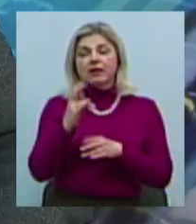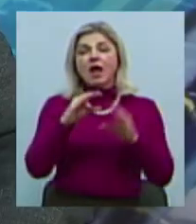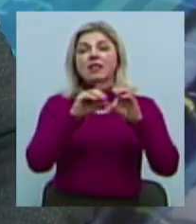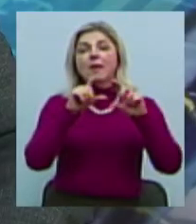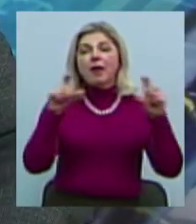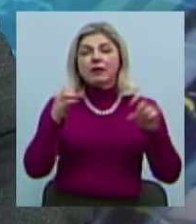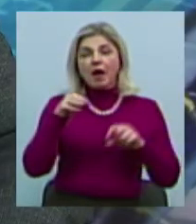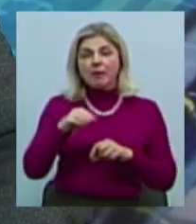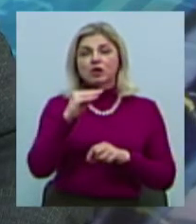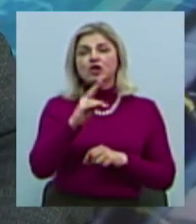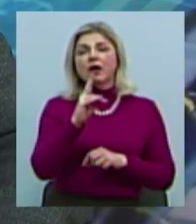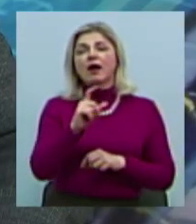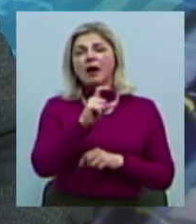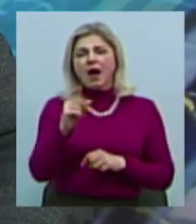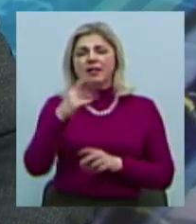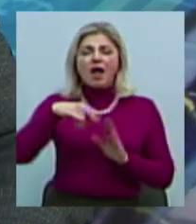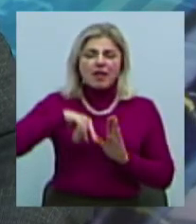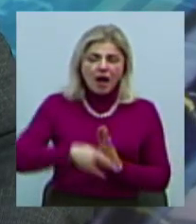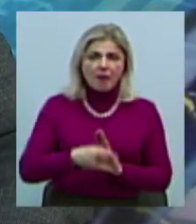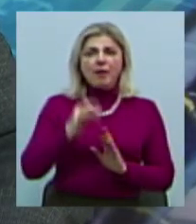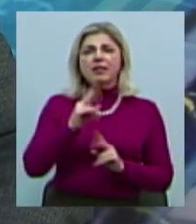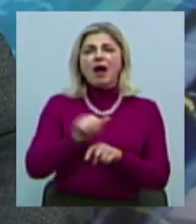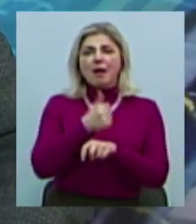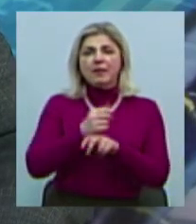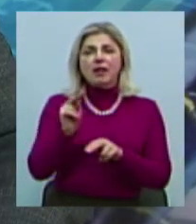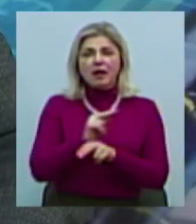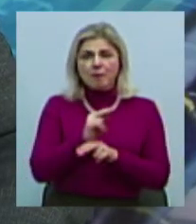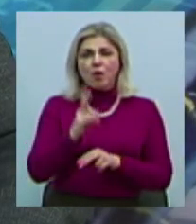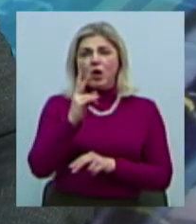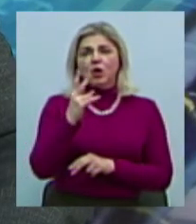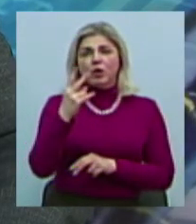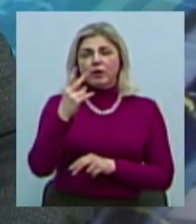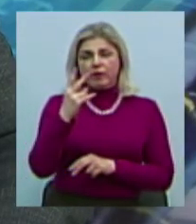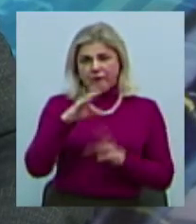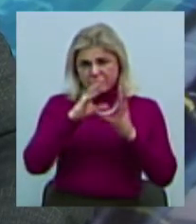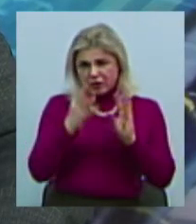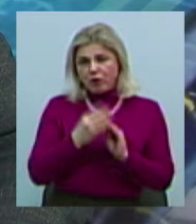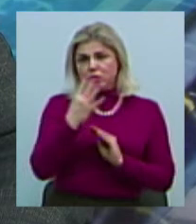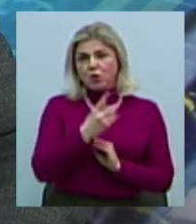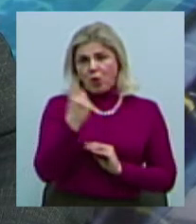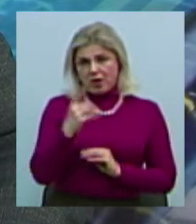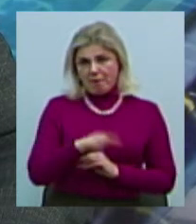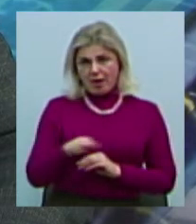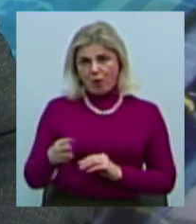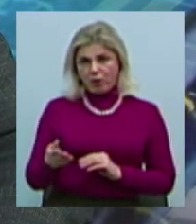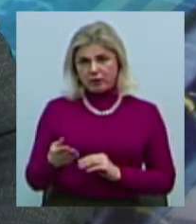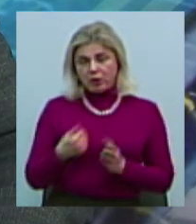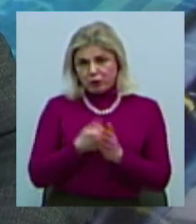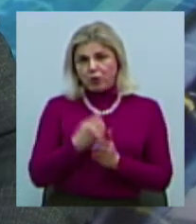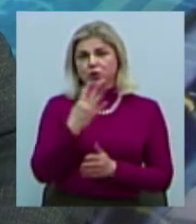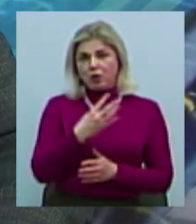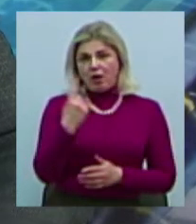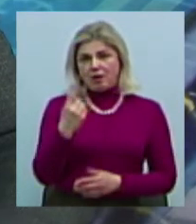ЖКХ на ямочный, на текущий, на капитальный ремонт на этот год 41 миллион, грубо говоря, там, до 41